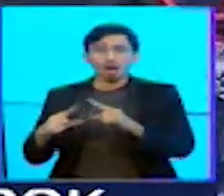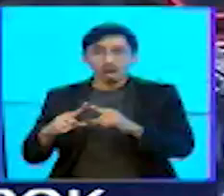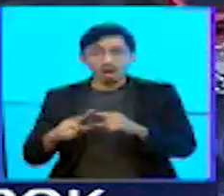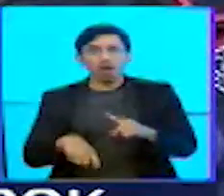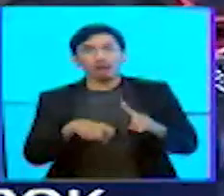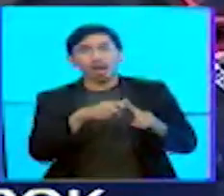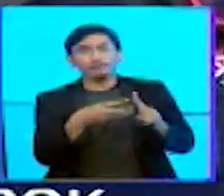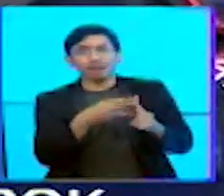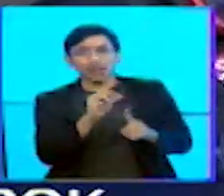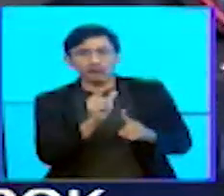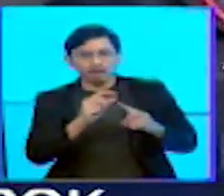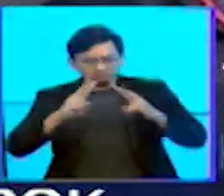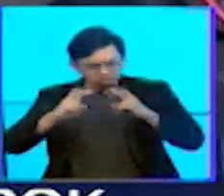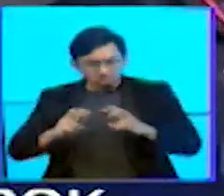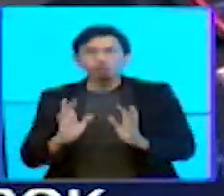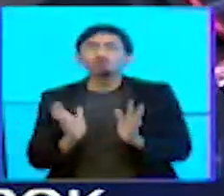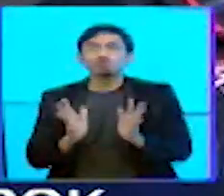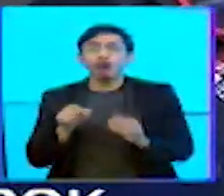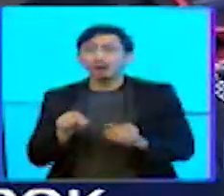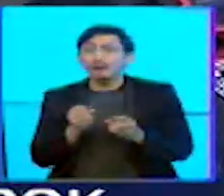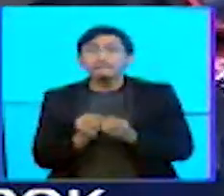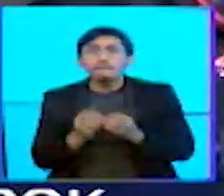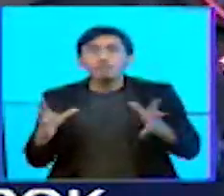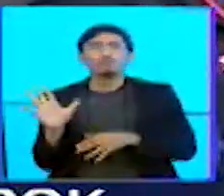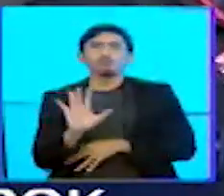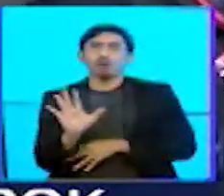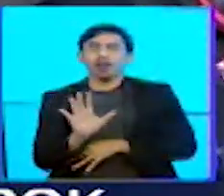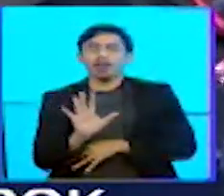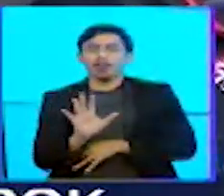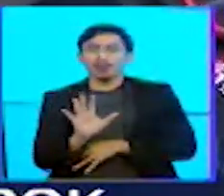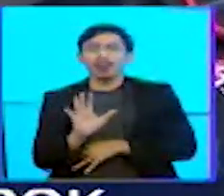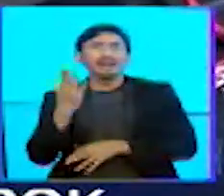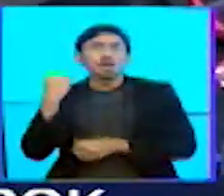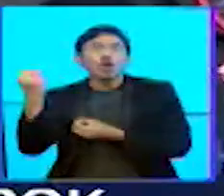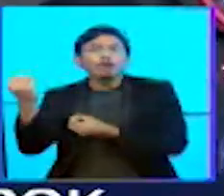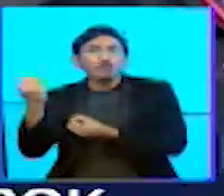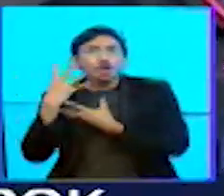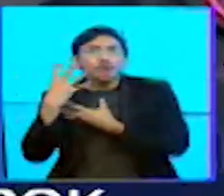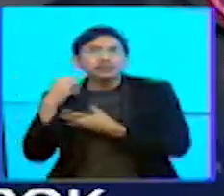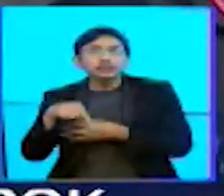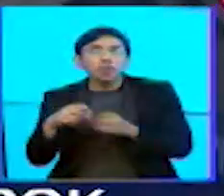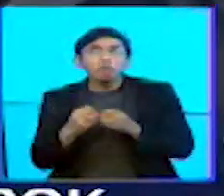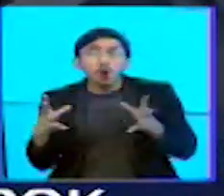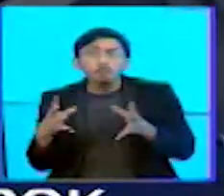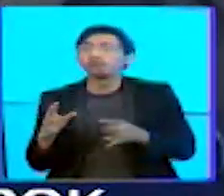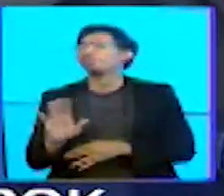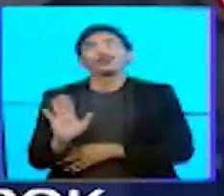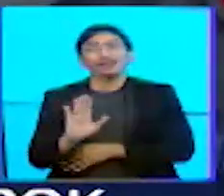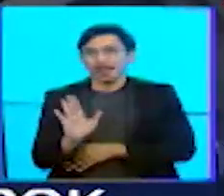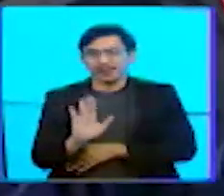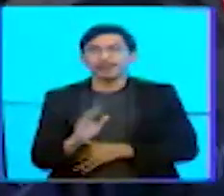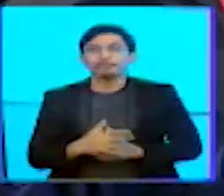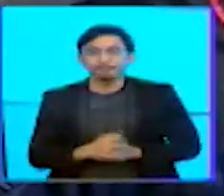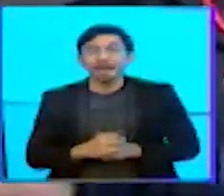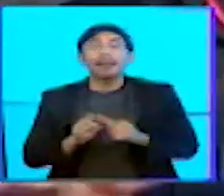bom. Ini untuk meluruskan bahwa simpang siur berita bahwa ada ledakan bom. Tidak ada ledakan bom. Tetapi